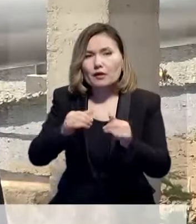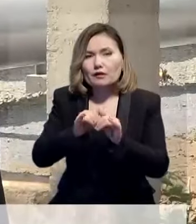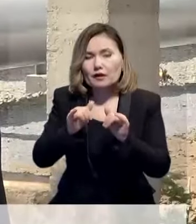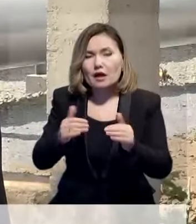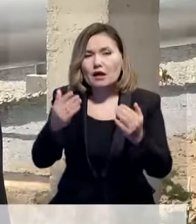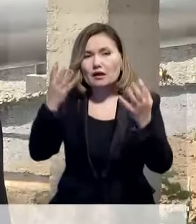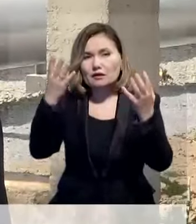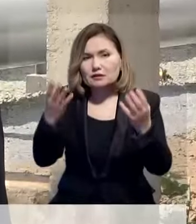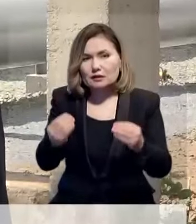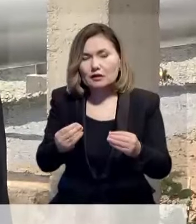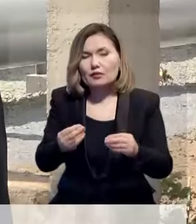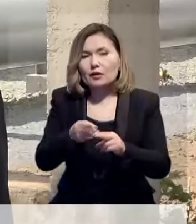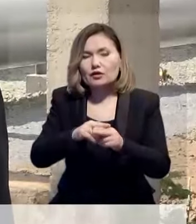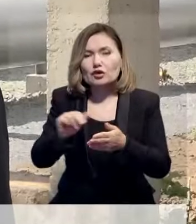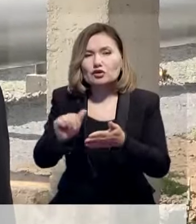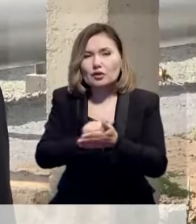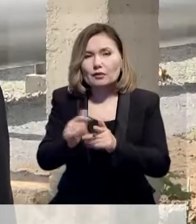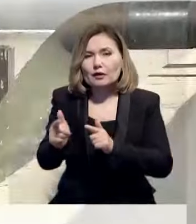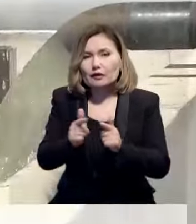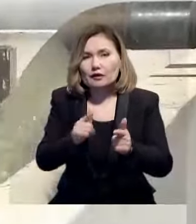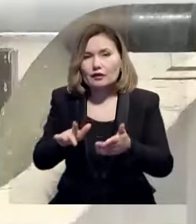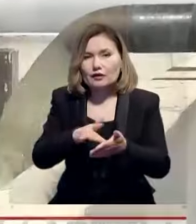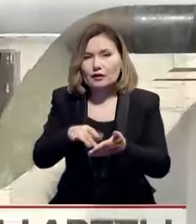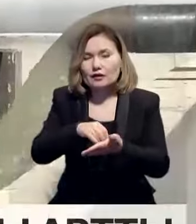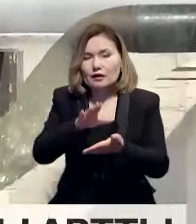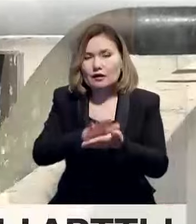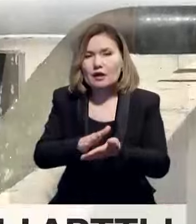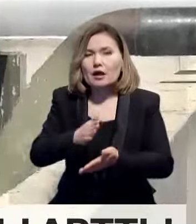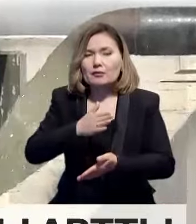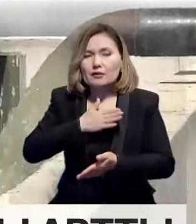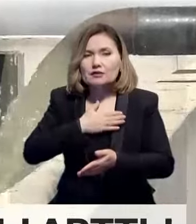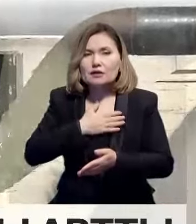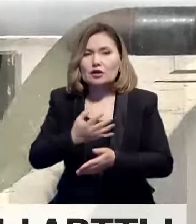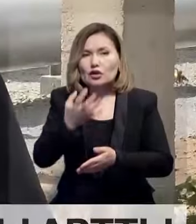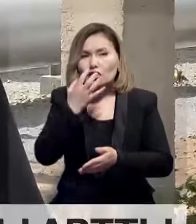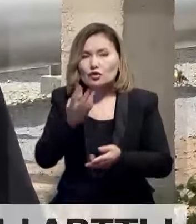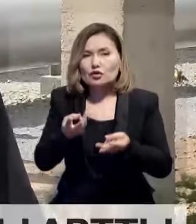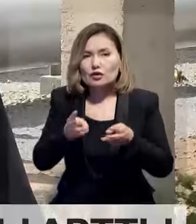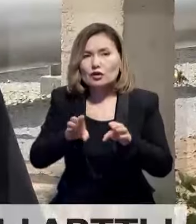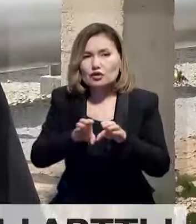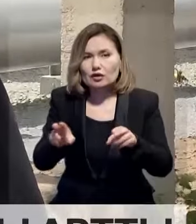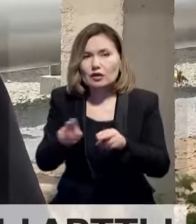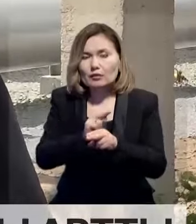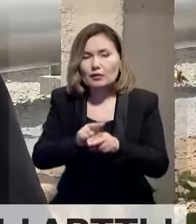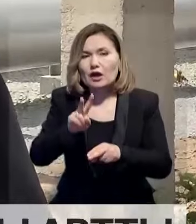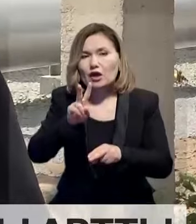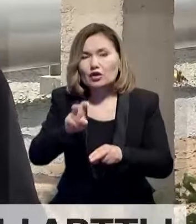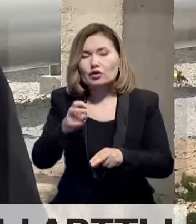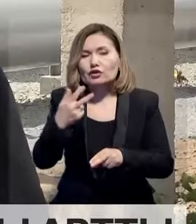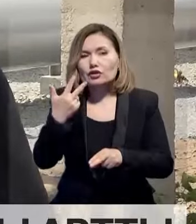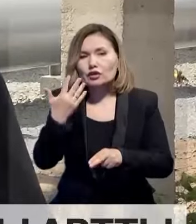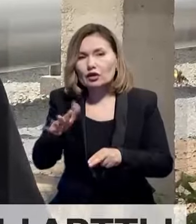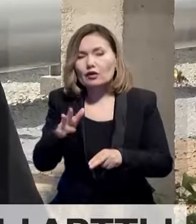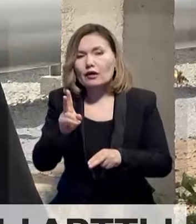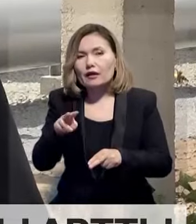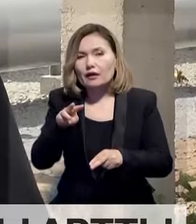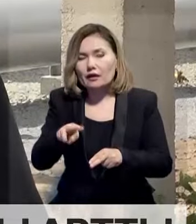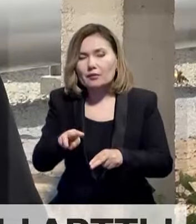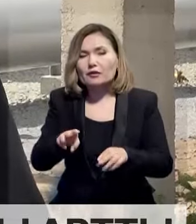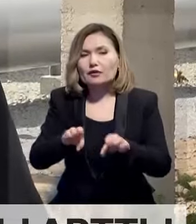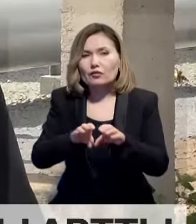уақытта жобалау сметалық құжаттама жасақталып жатыр. Одан басқа бізде жылу желілері бар. Оның деген 250 километрі қазір уақытта Орал